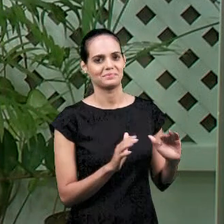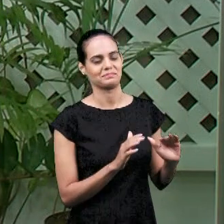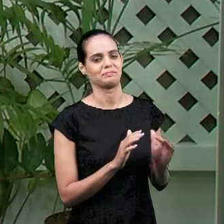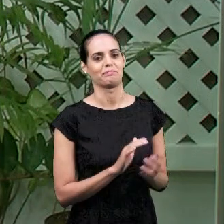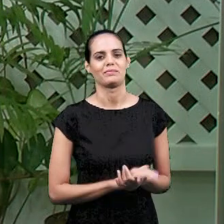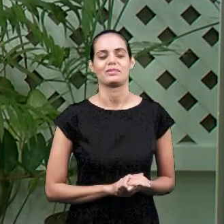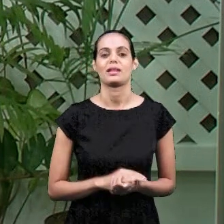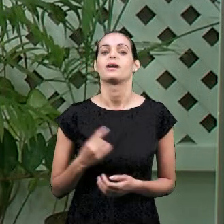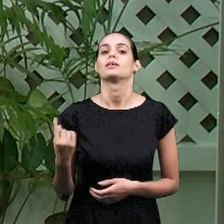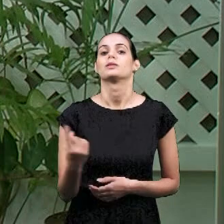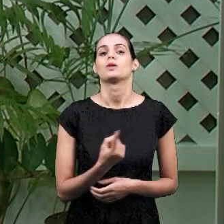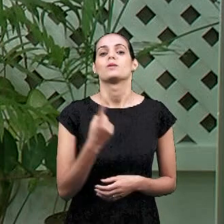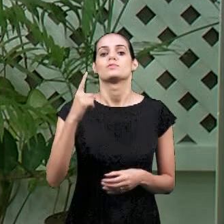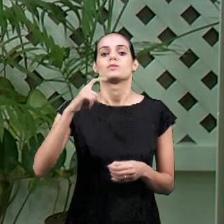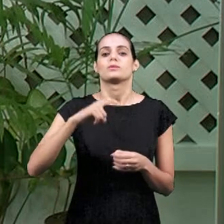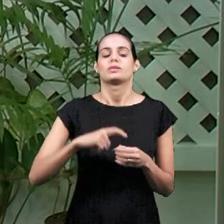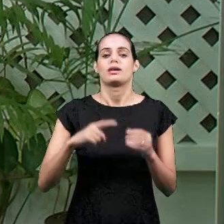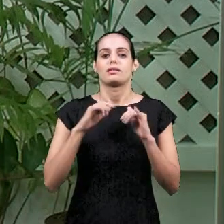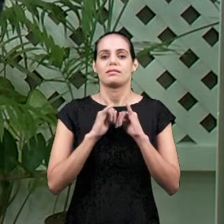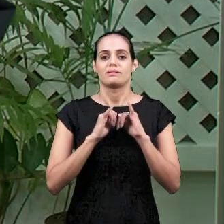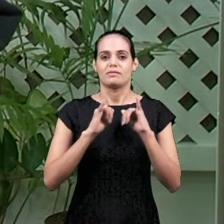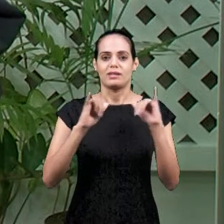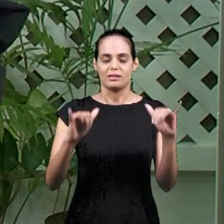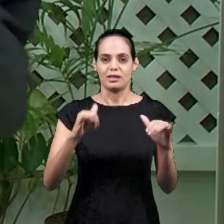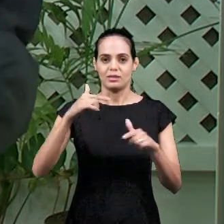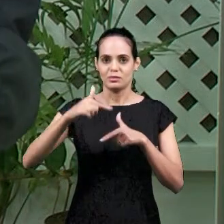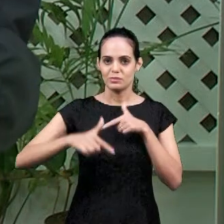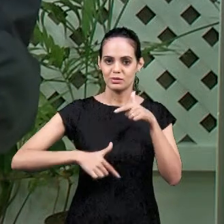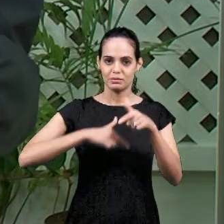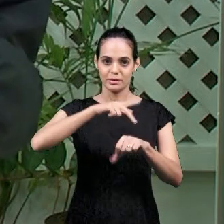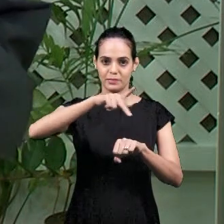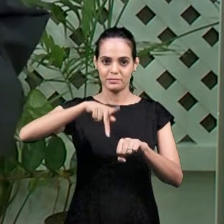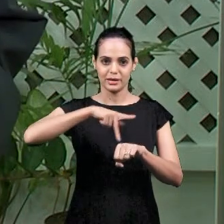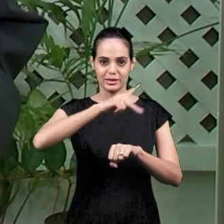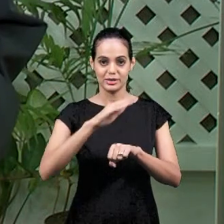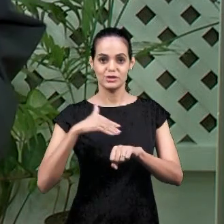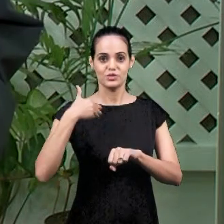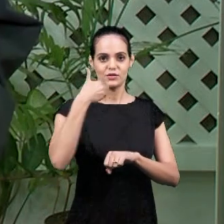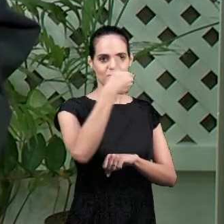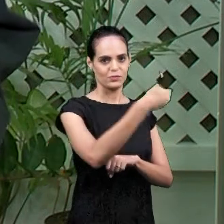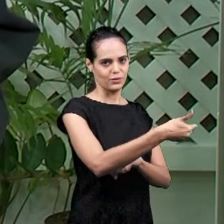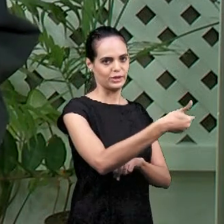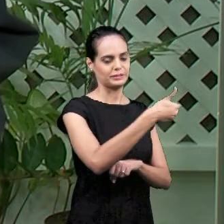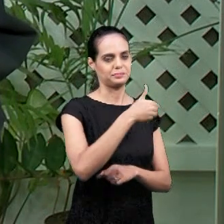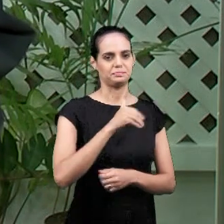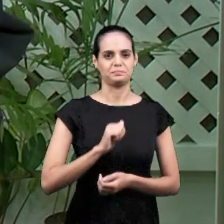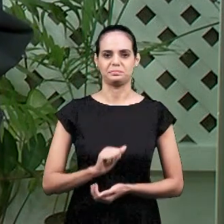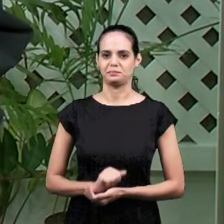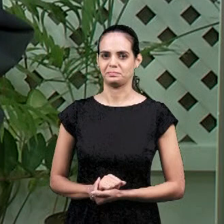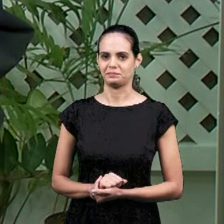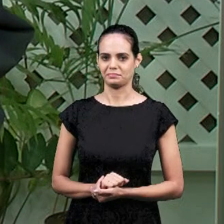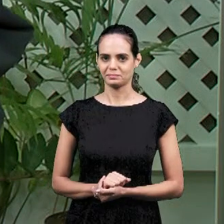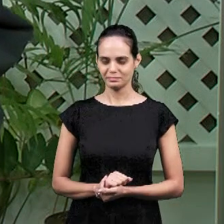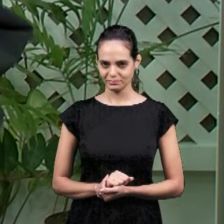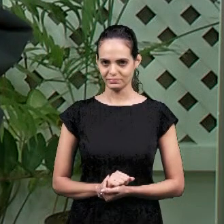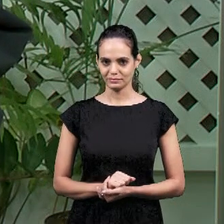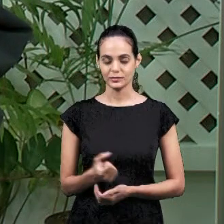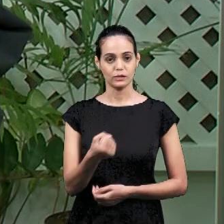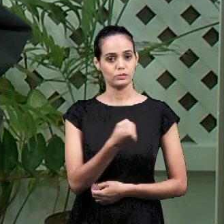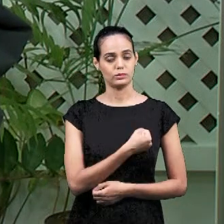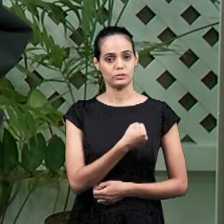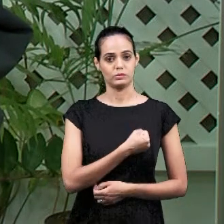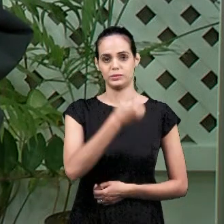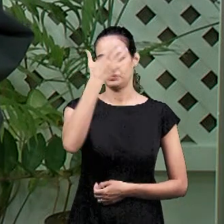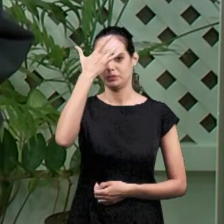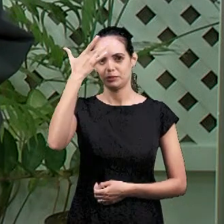Ainsi, nous revenons ici maintenant, tout d'abord à parler sur le travail à l'étranger. Donc,